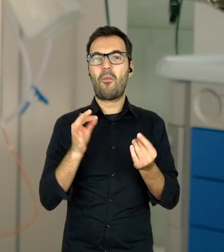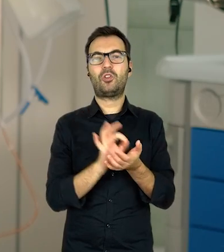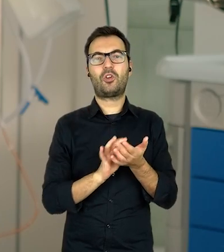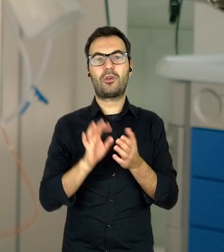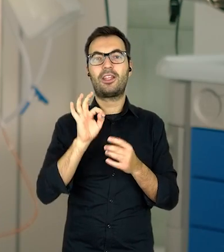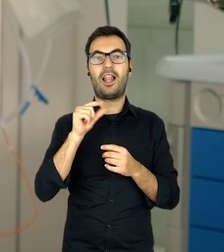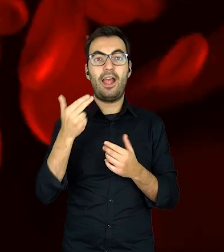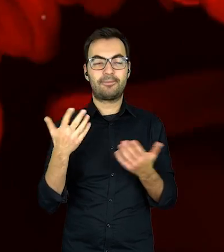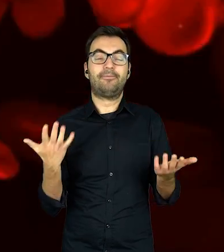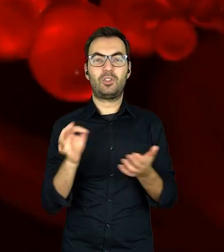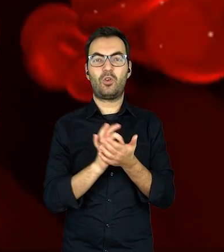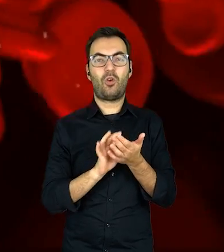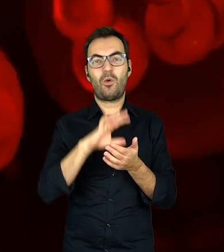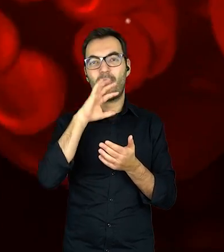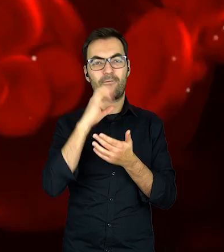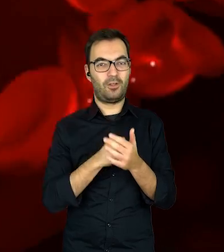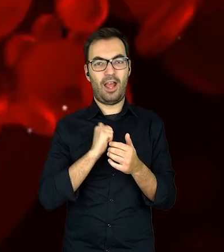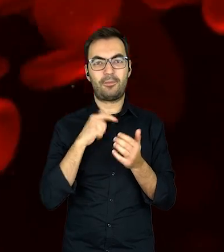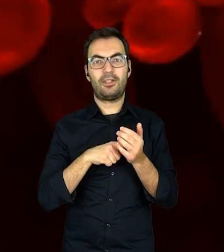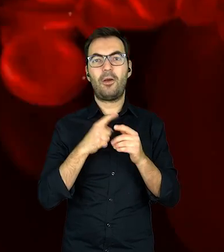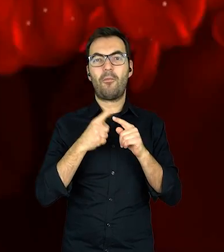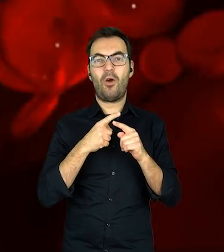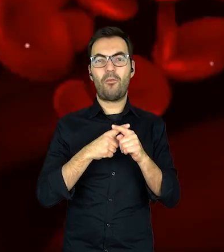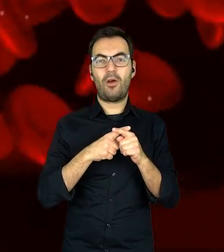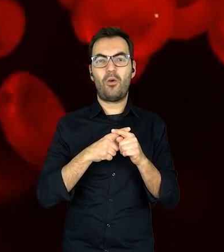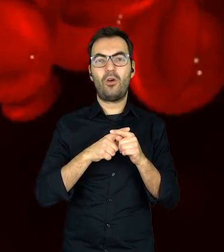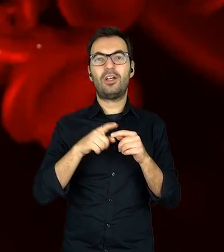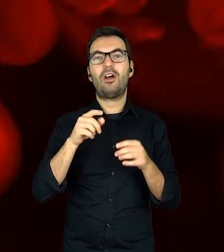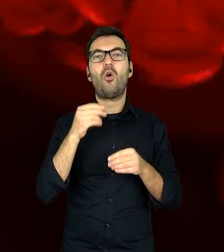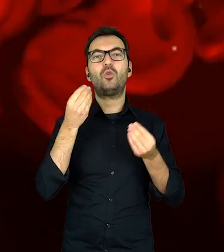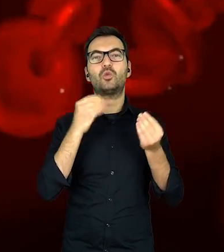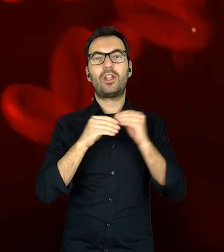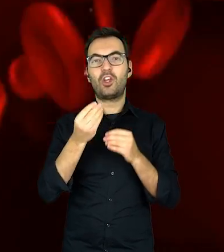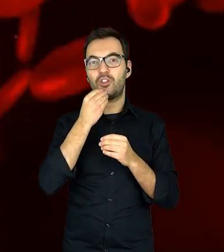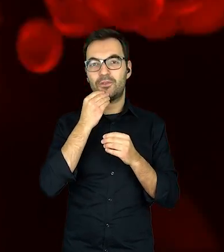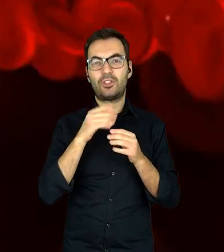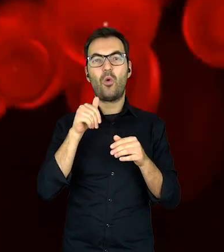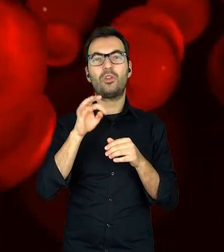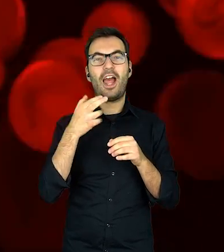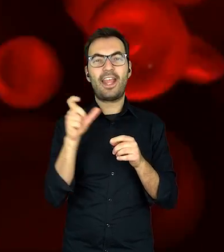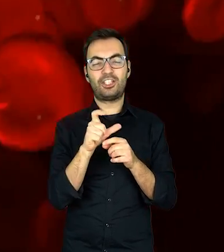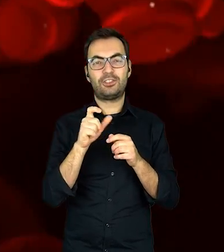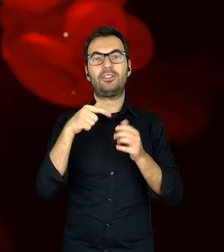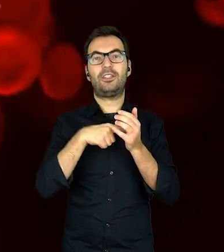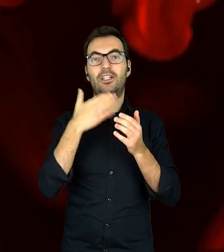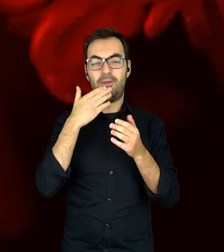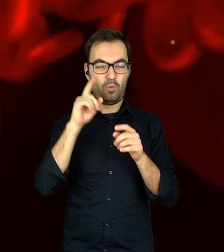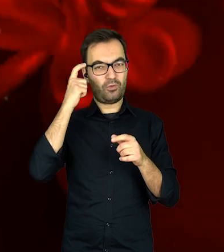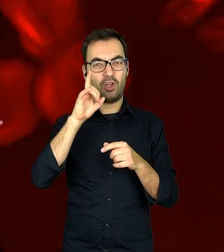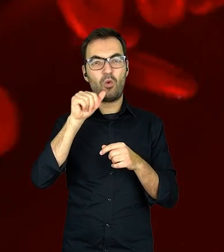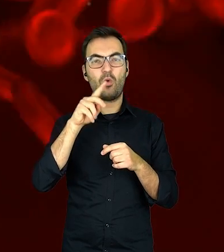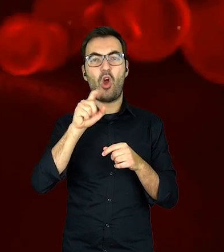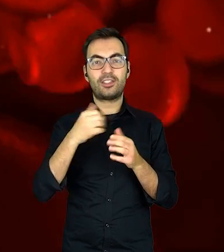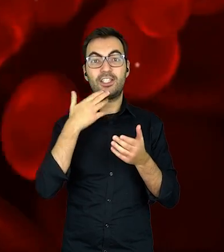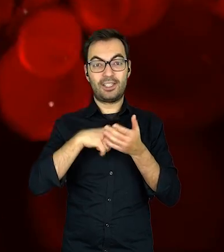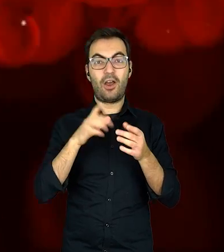naszym komórkom tlen? Komórki wykorzystują go, by stopniowo utleniać substancje odżywcze, przede wszystkim glukozę, i uzyskiwać w ten